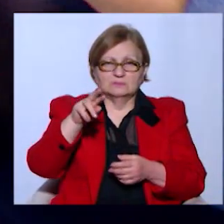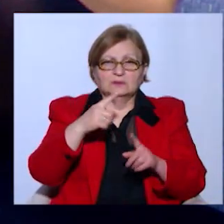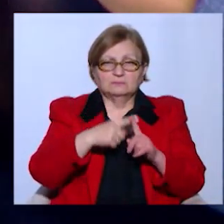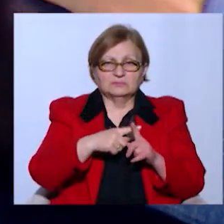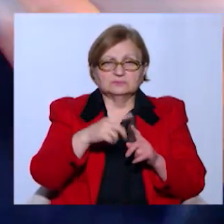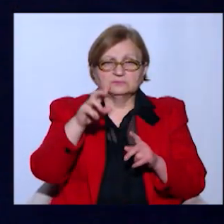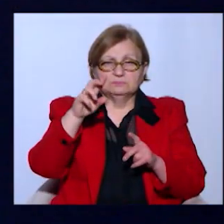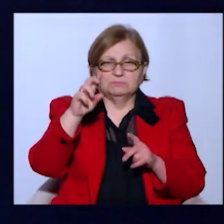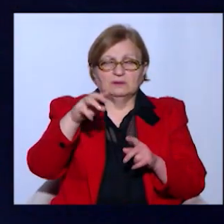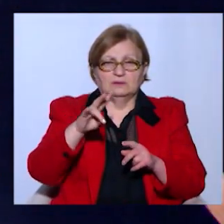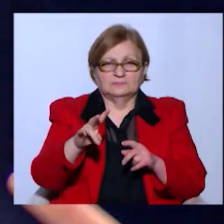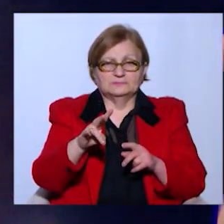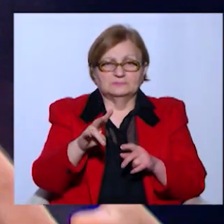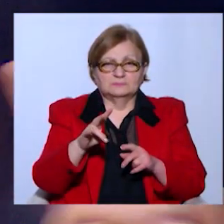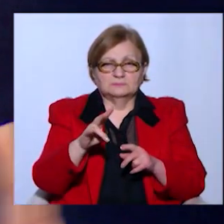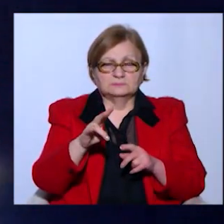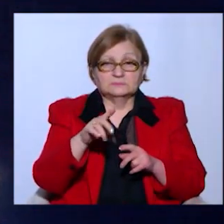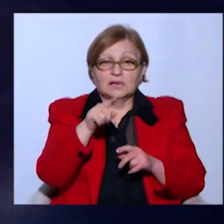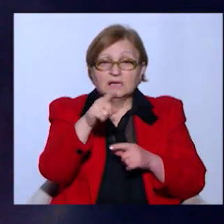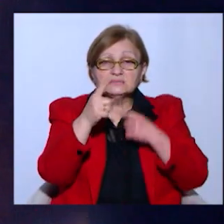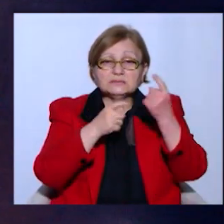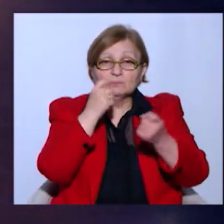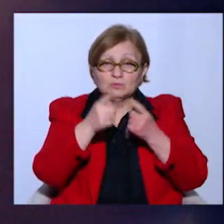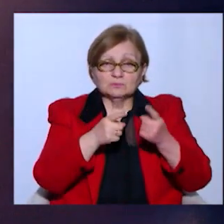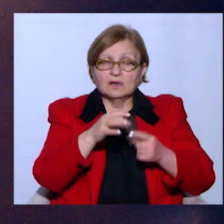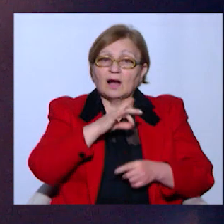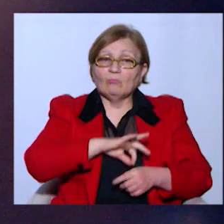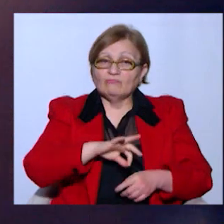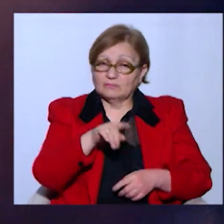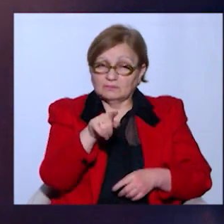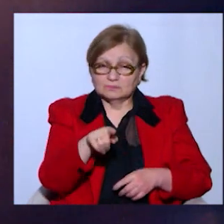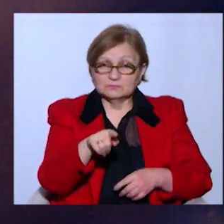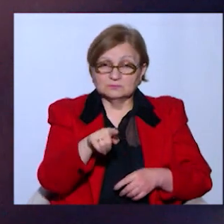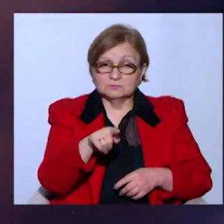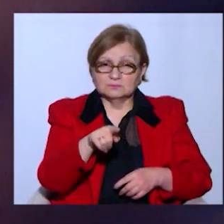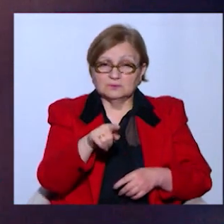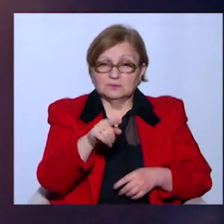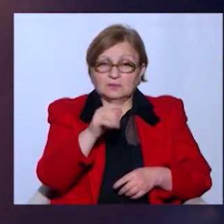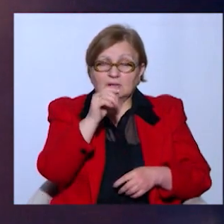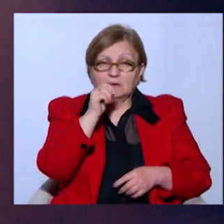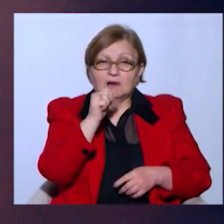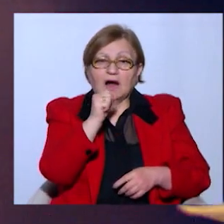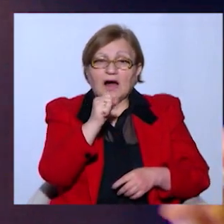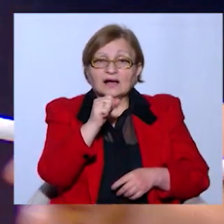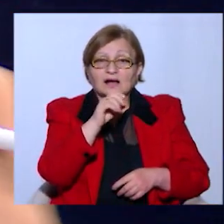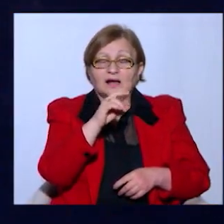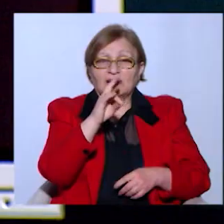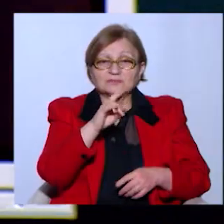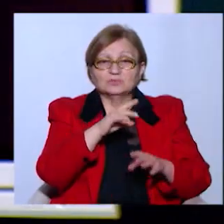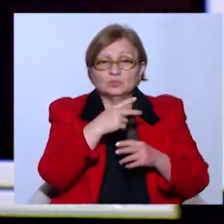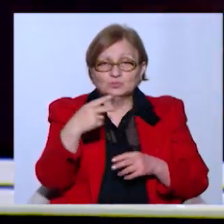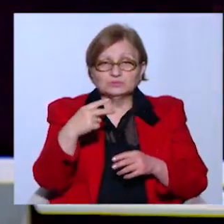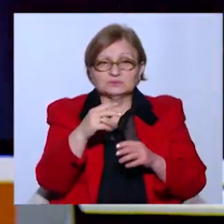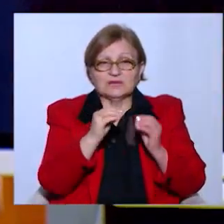a(n²+bn). და მოდი ეს ინფორმაცია გამოვიყენოთ n-ი უდრის 10-ისთვის და n-ი უდრის 20-ისთვის, რომ